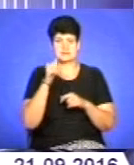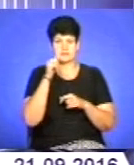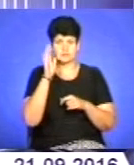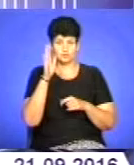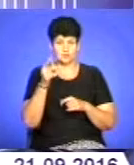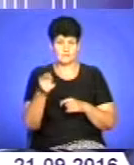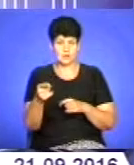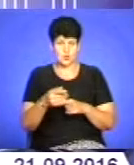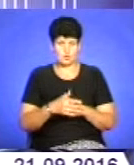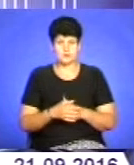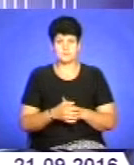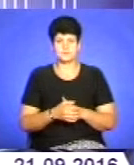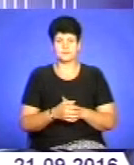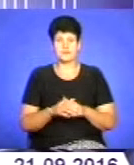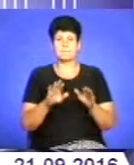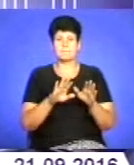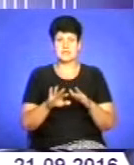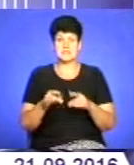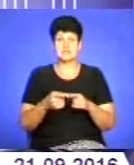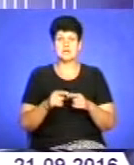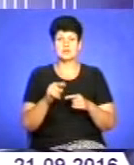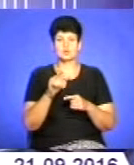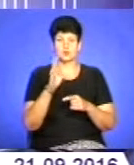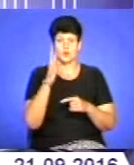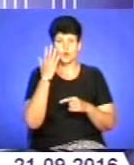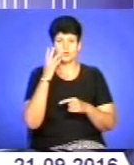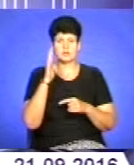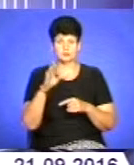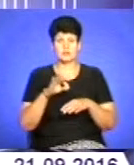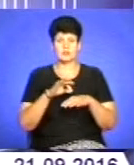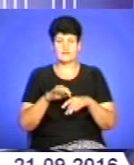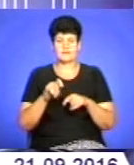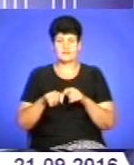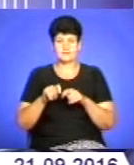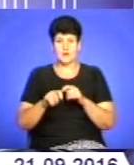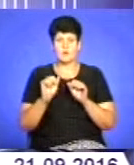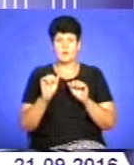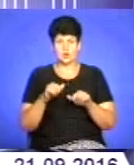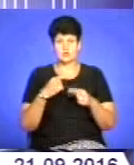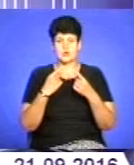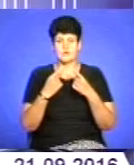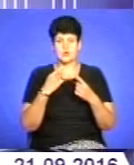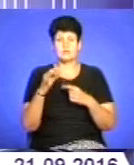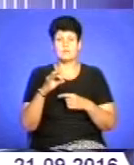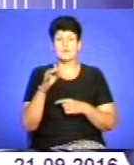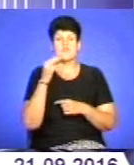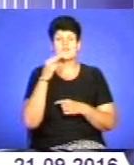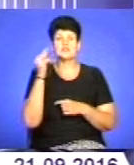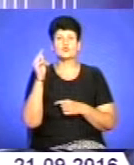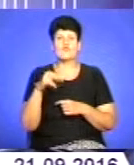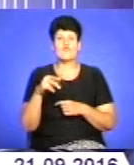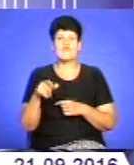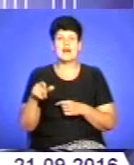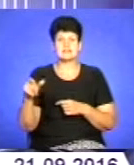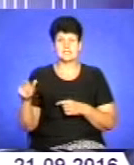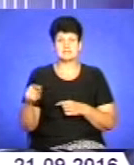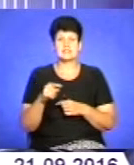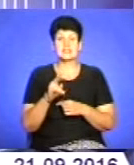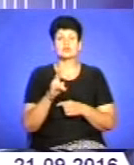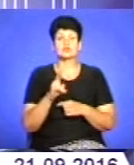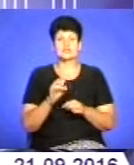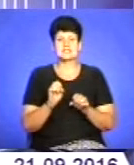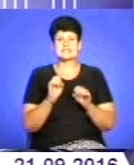буде в Тернополі. Після цього, коли буде проведена експертиза, можна буде говорити про винуватців тих, хто скинув